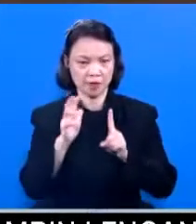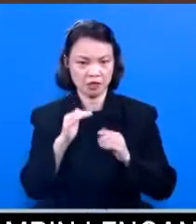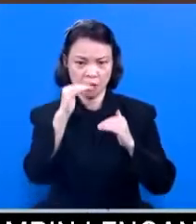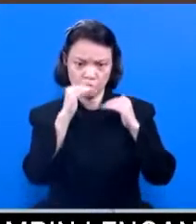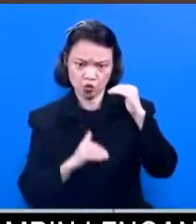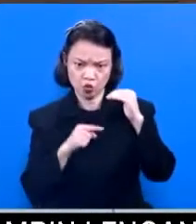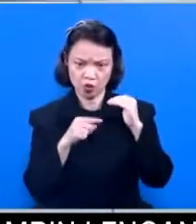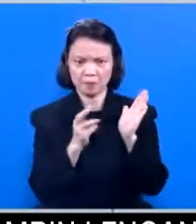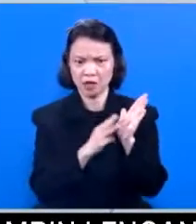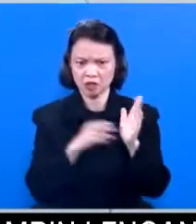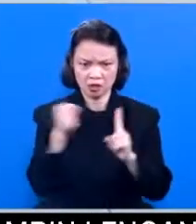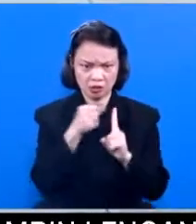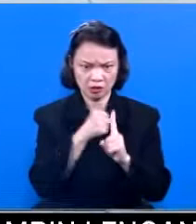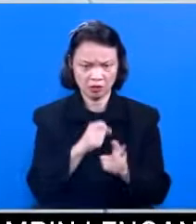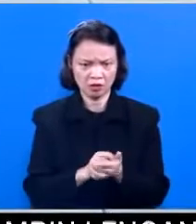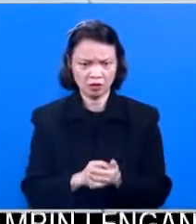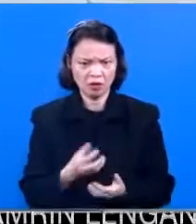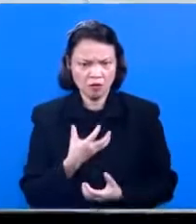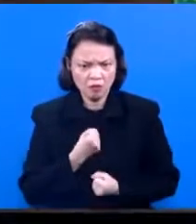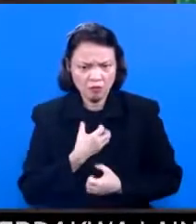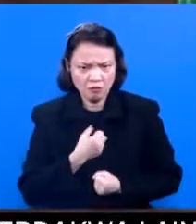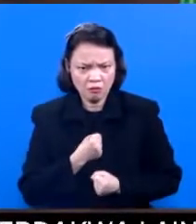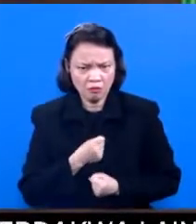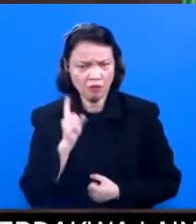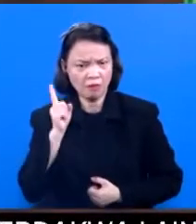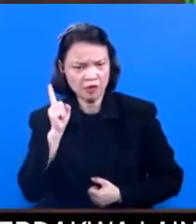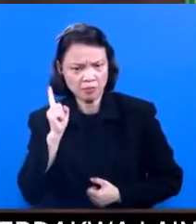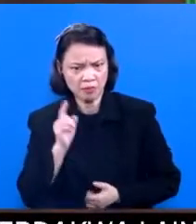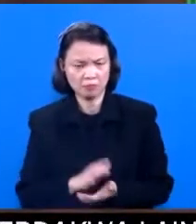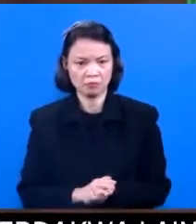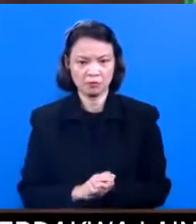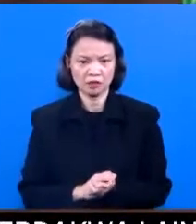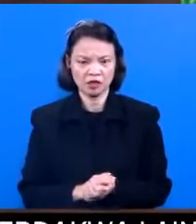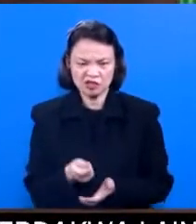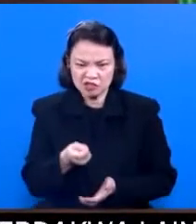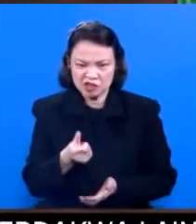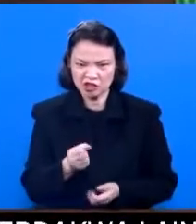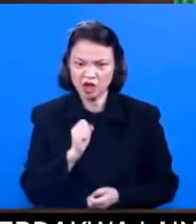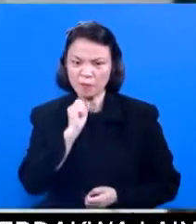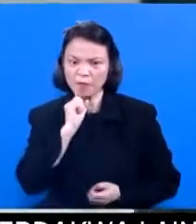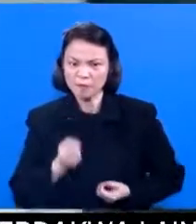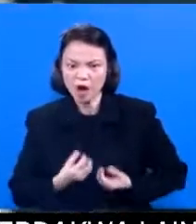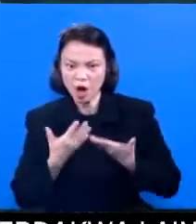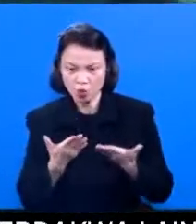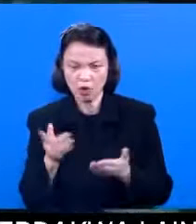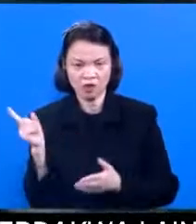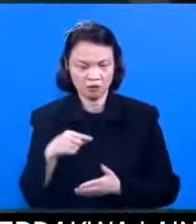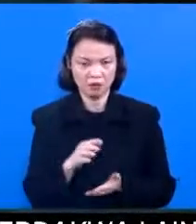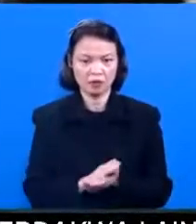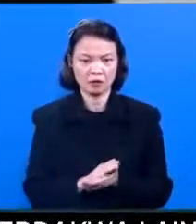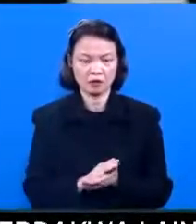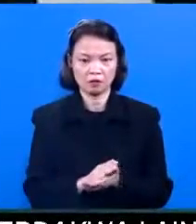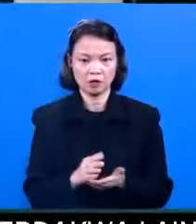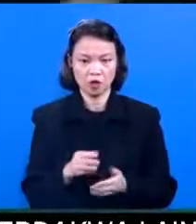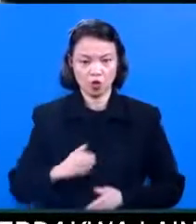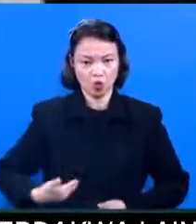kasus justru menimbulkan kekhawatiran karena diduga disebabkan oleh minimnya pengaduan yang diterima oleh Komnas Perempuan